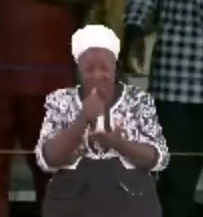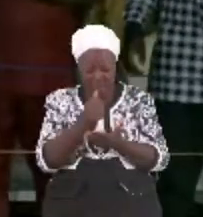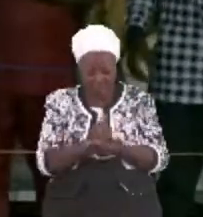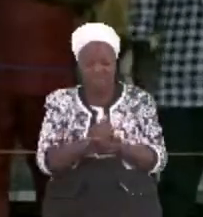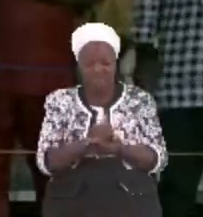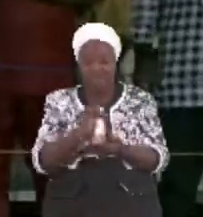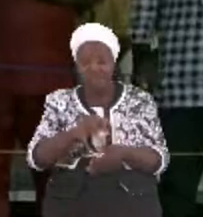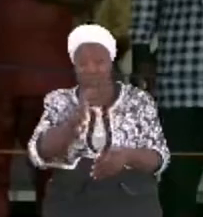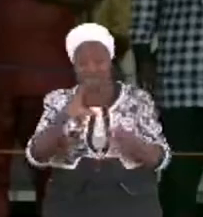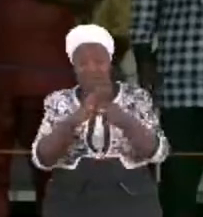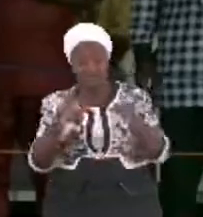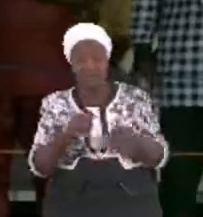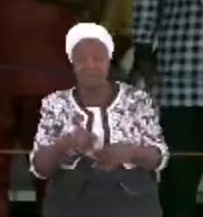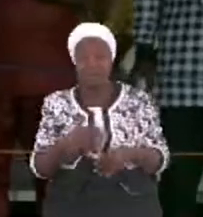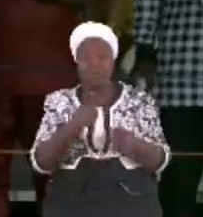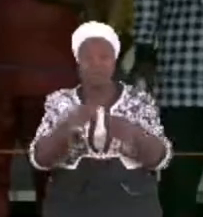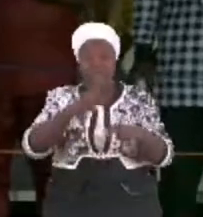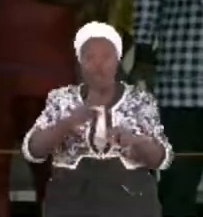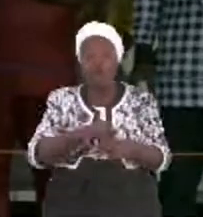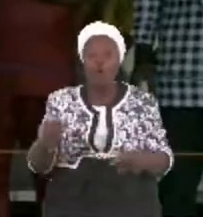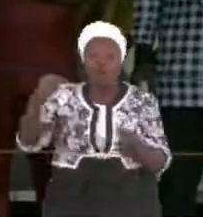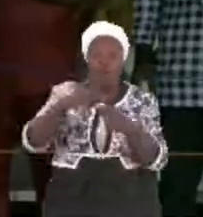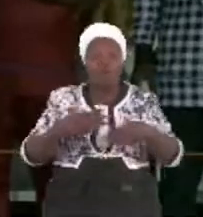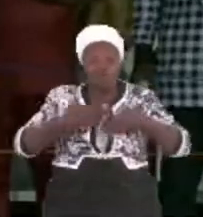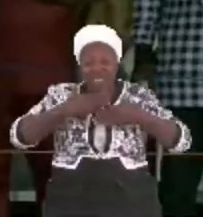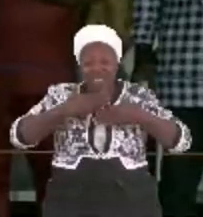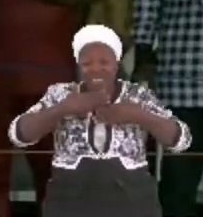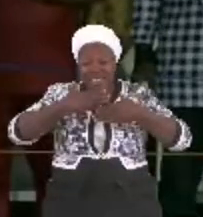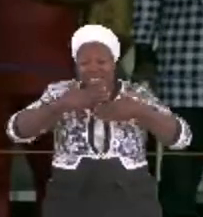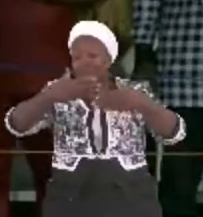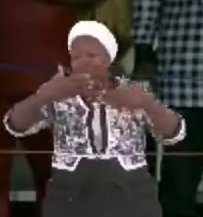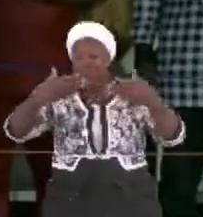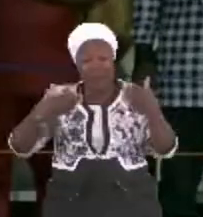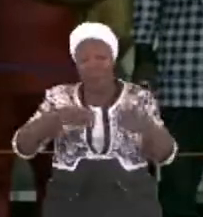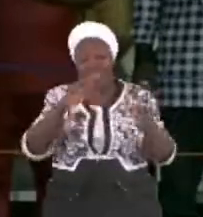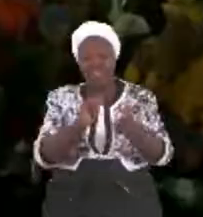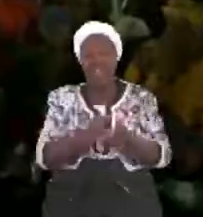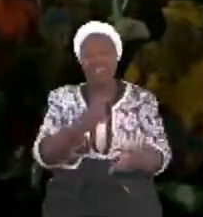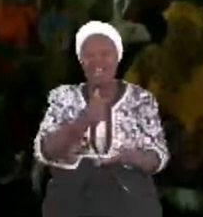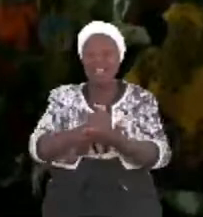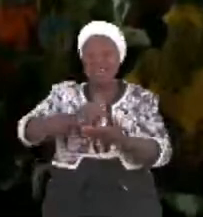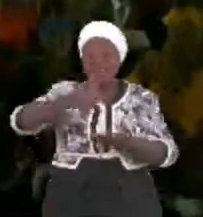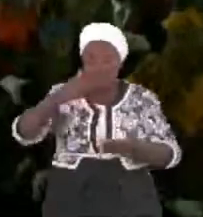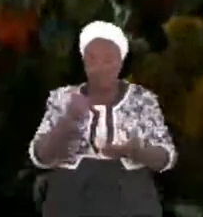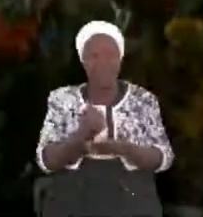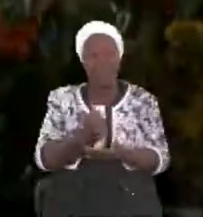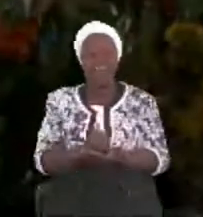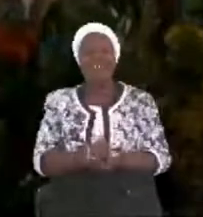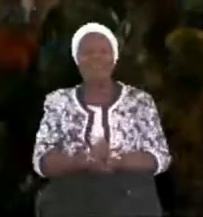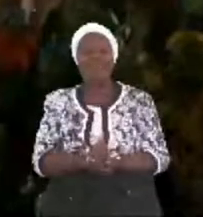Je ne vais pas vous libérer si vous ne me donnez pas un amen de libération